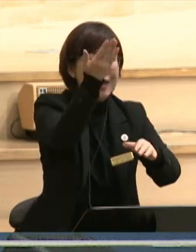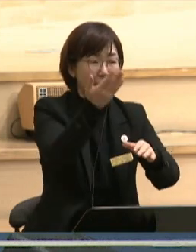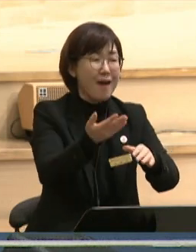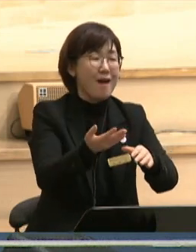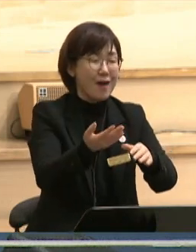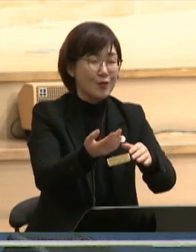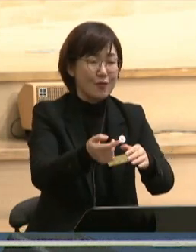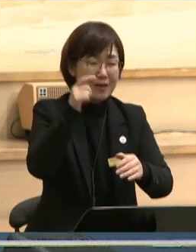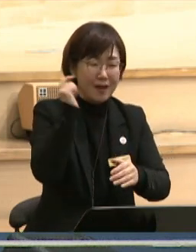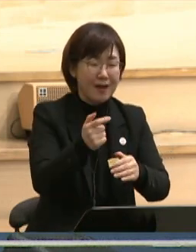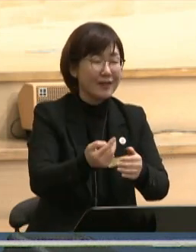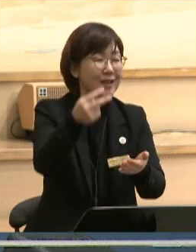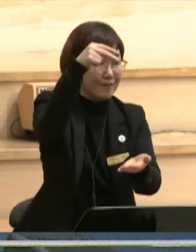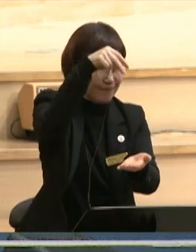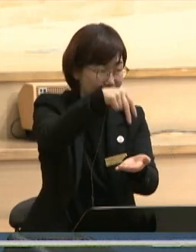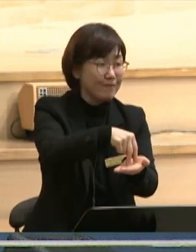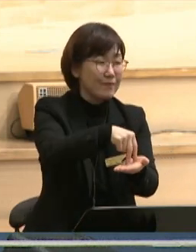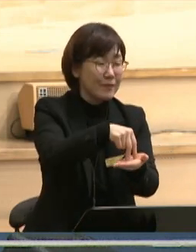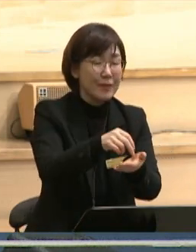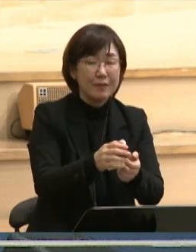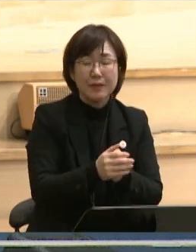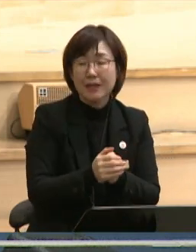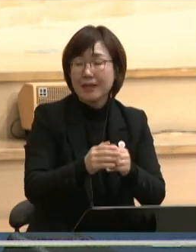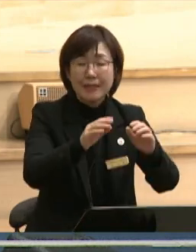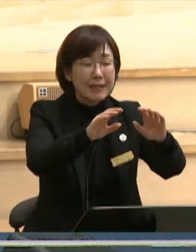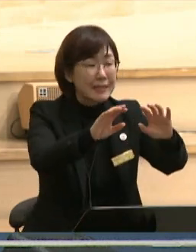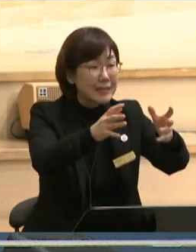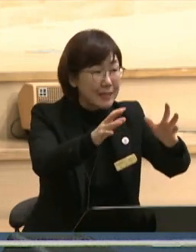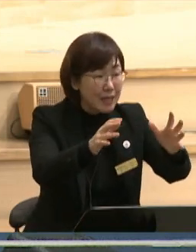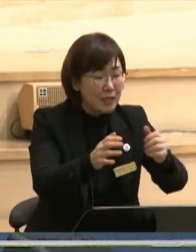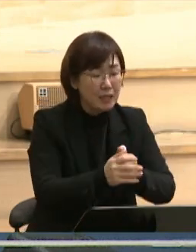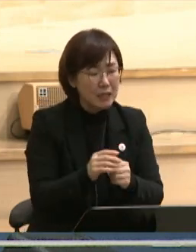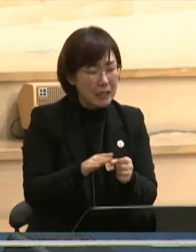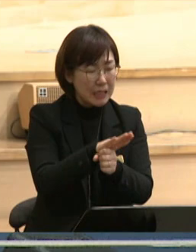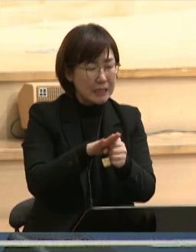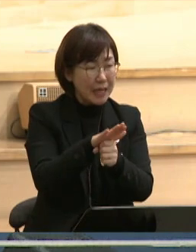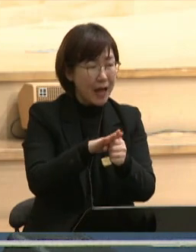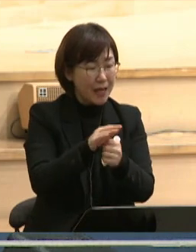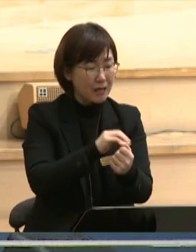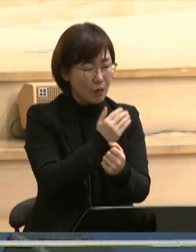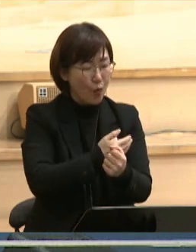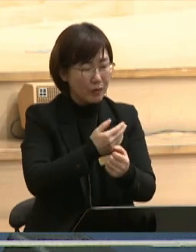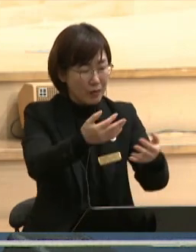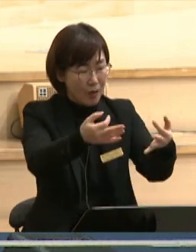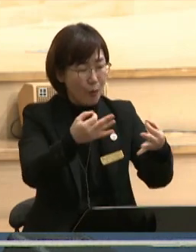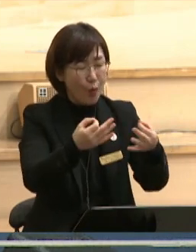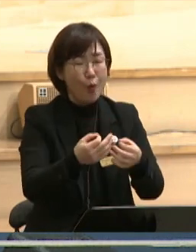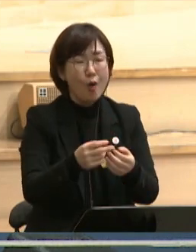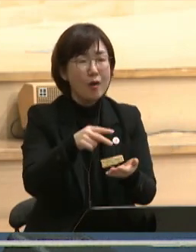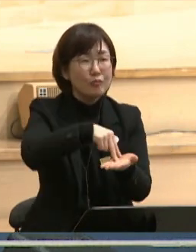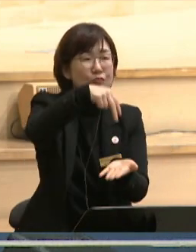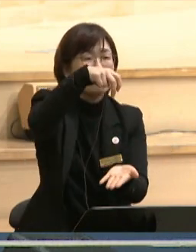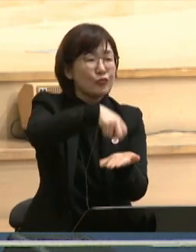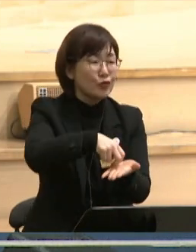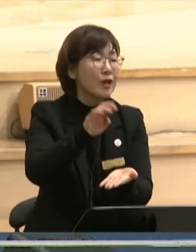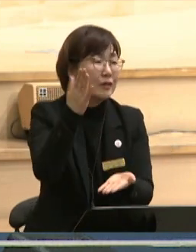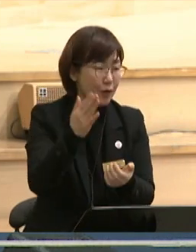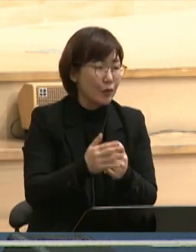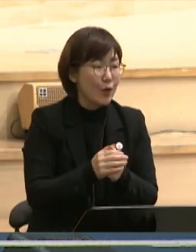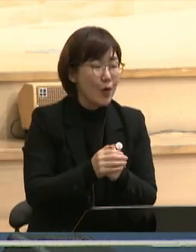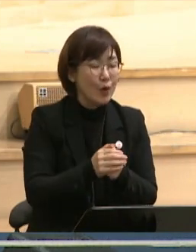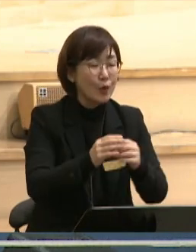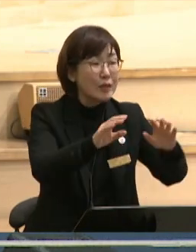공동체입니다 세상은이 사랑의 권위 앞에 무릎을 꿇게 되는 것입니다 세상은 이렇게